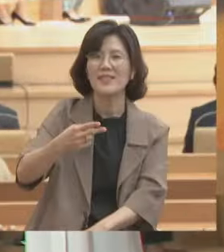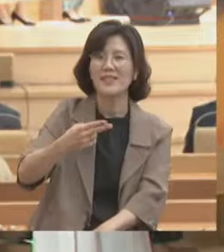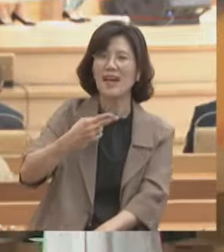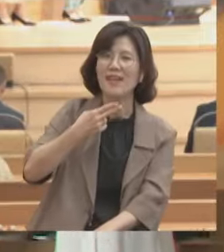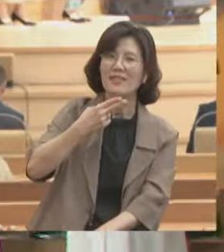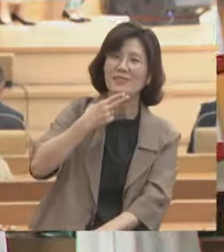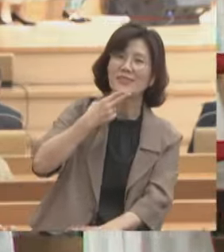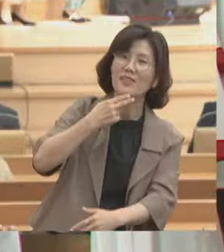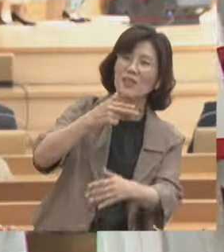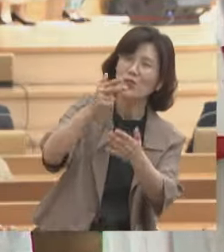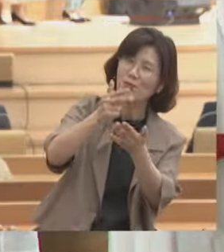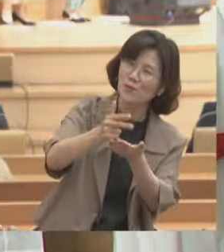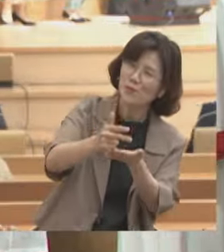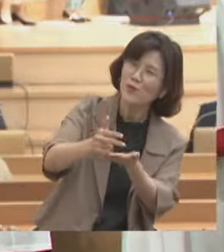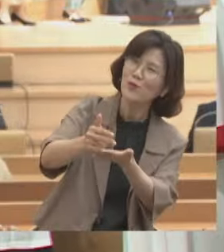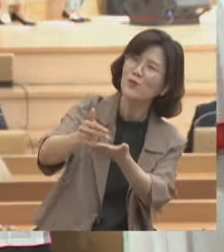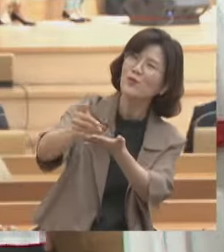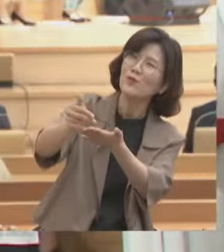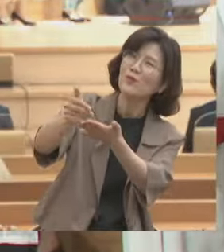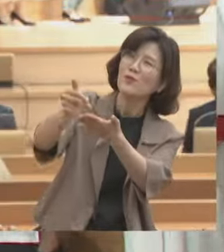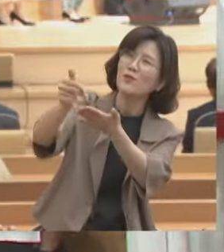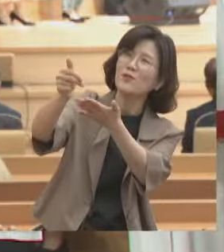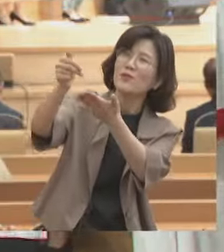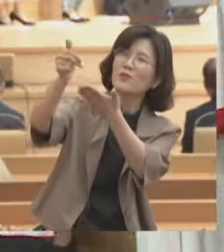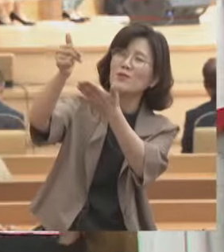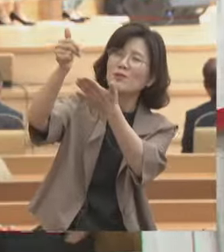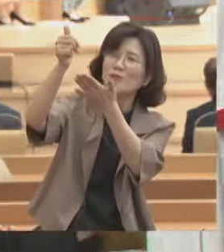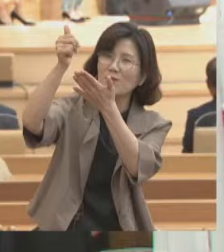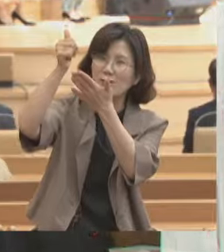변치 않는 우